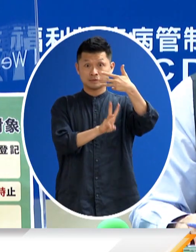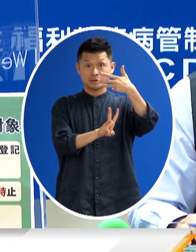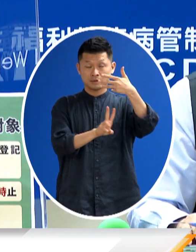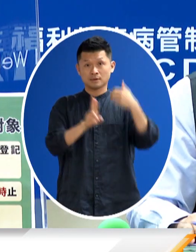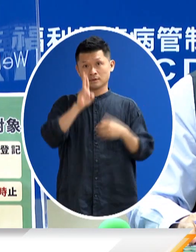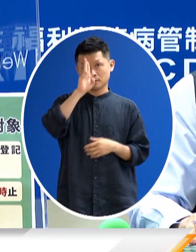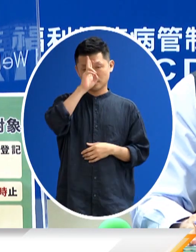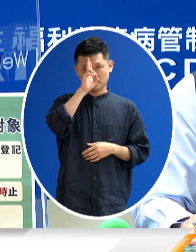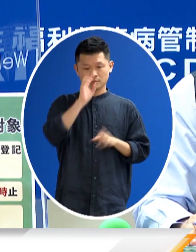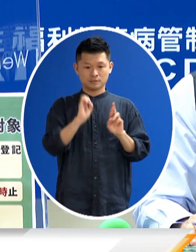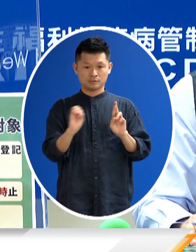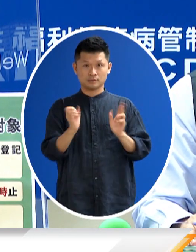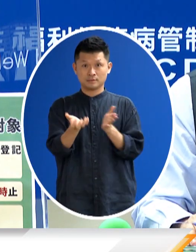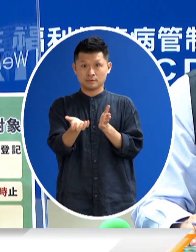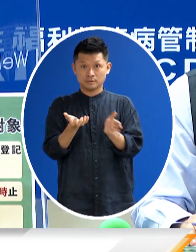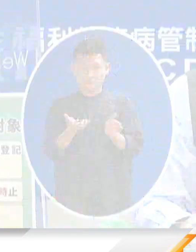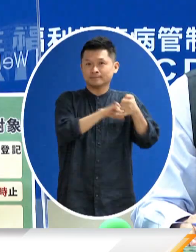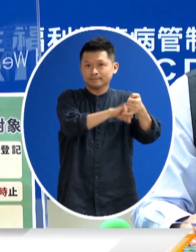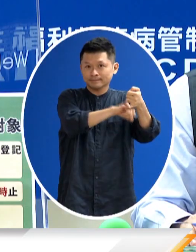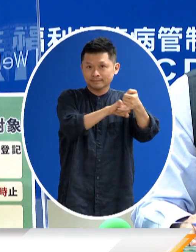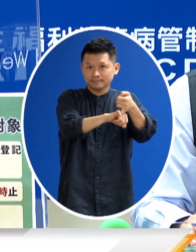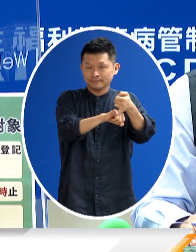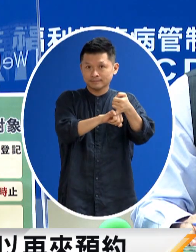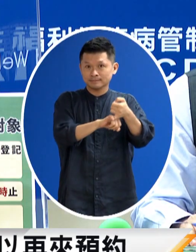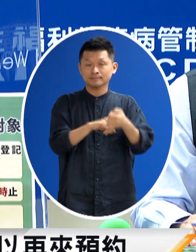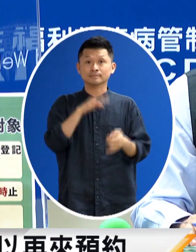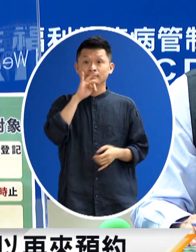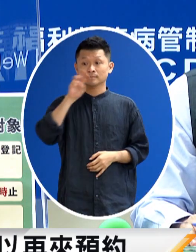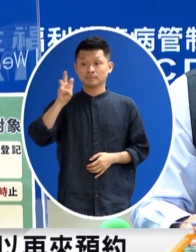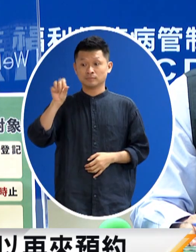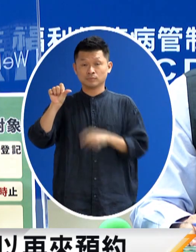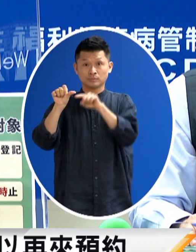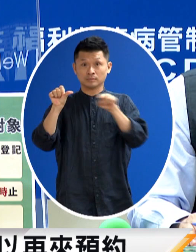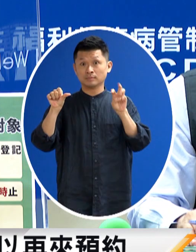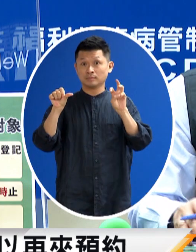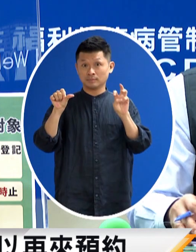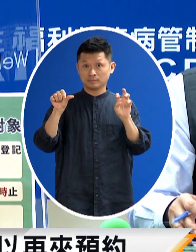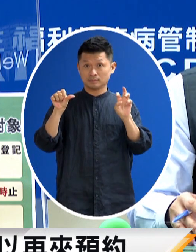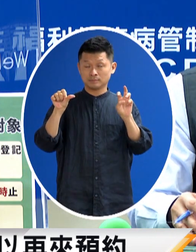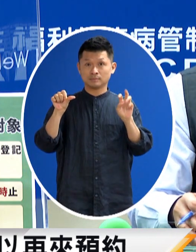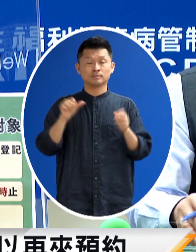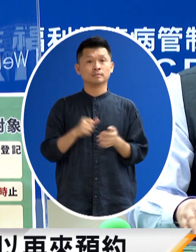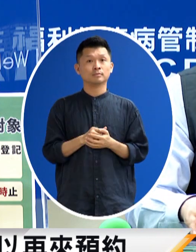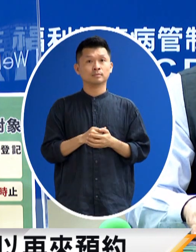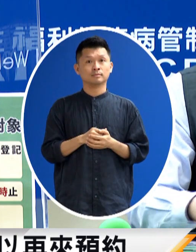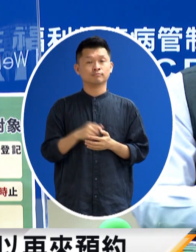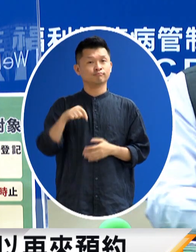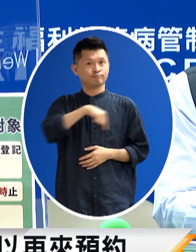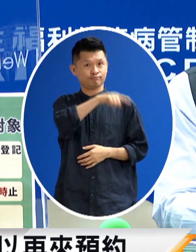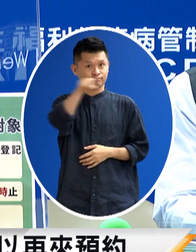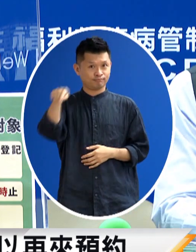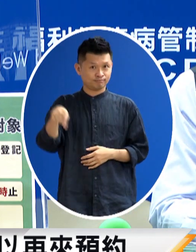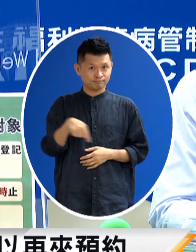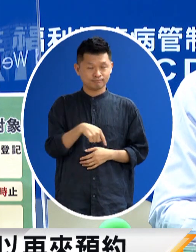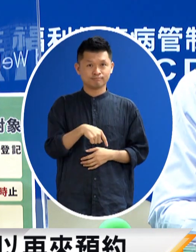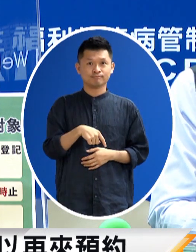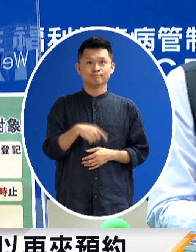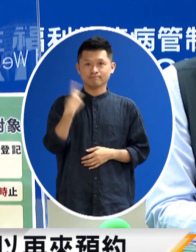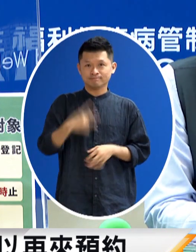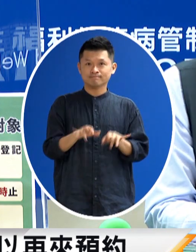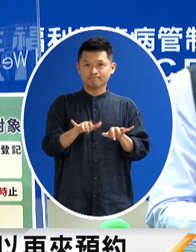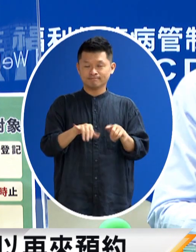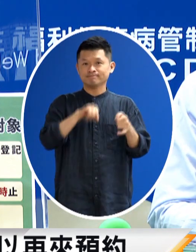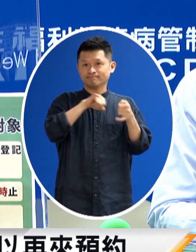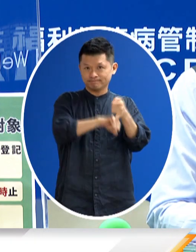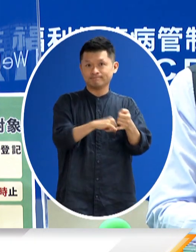12点以前哈，意愿登记35岁到20岁的民众哈，那都可以来哈。再来预